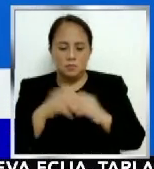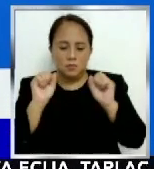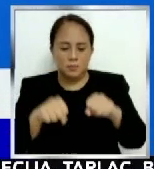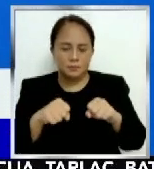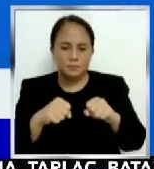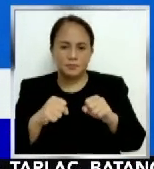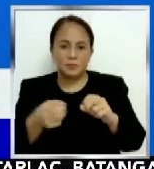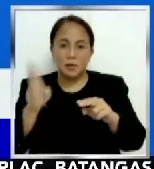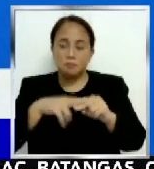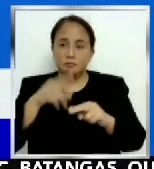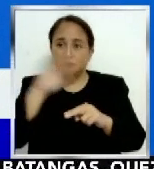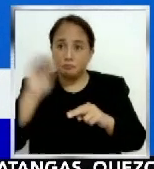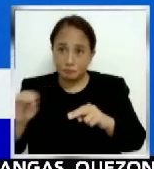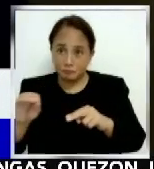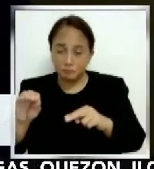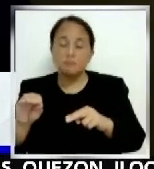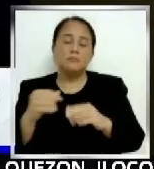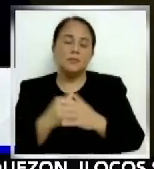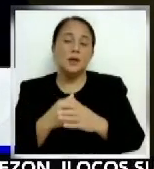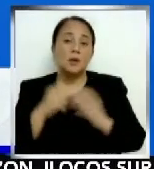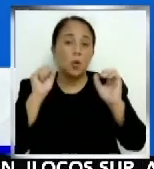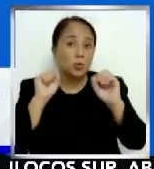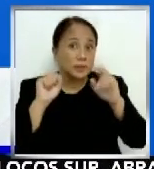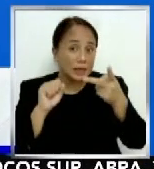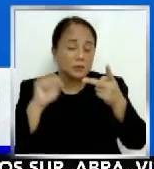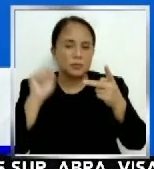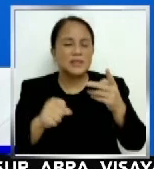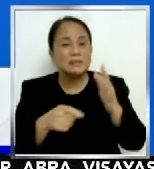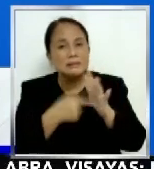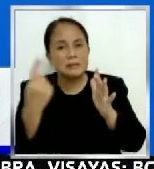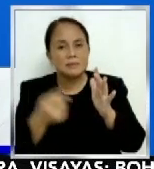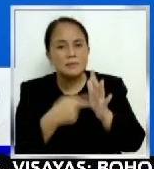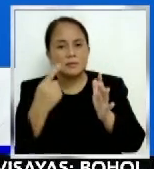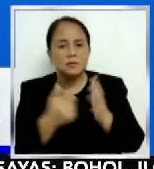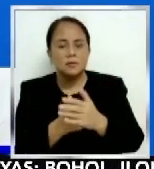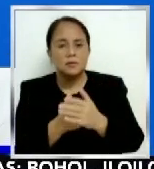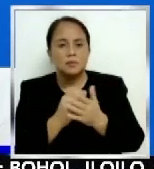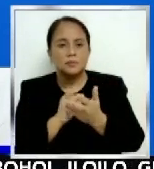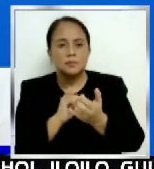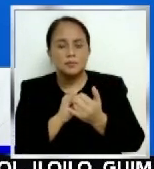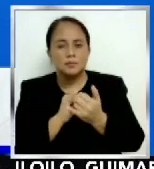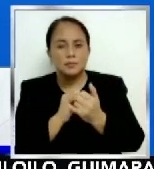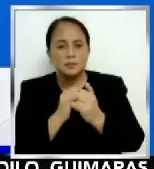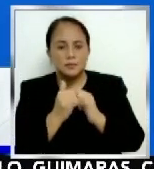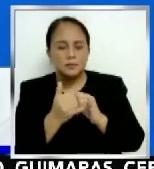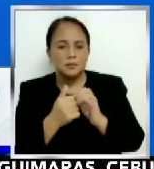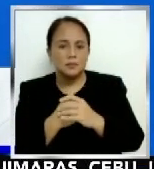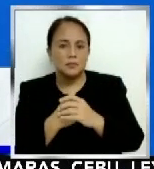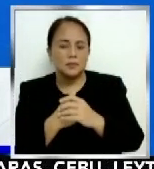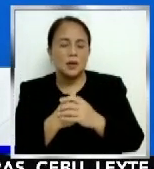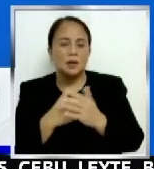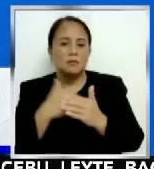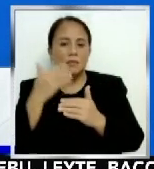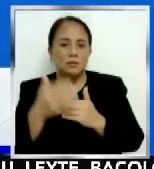rates. Pangalawa, pwede rin naman sila paminsan-minsan, ini-smoothen din nila yung volatility ng exchange rate. No? So nandun sila minsan sa